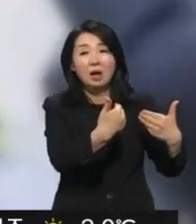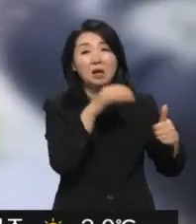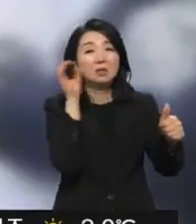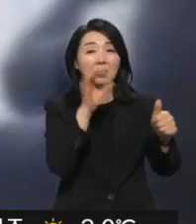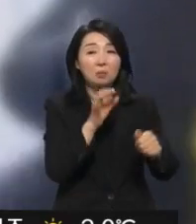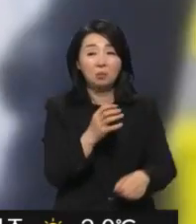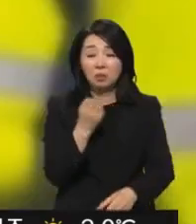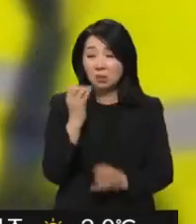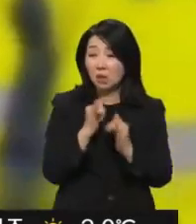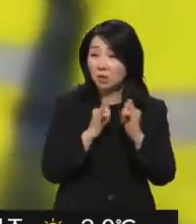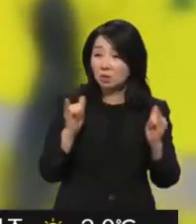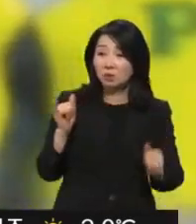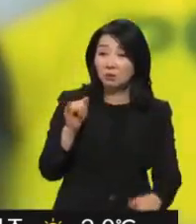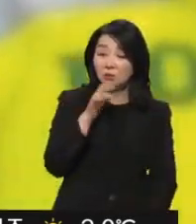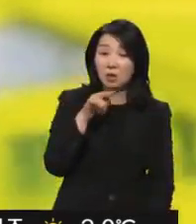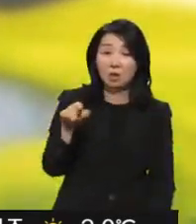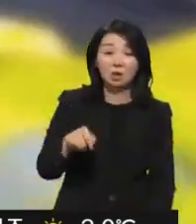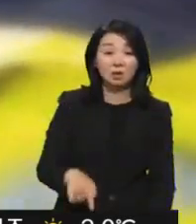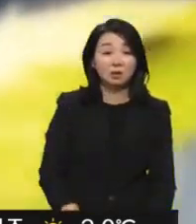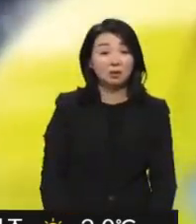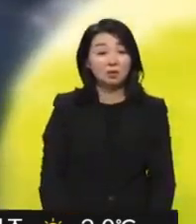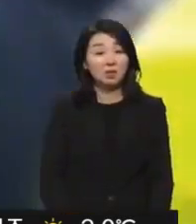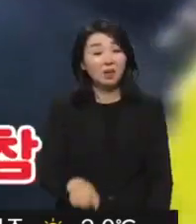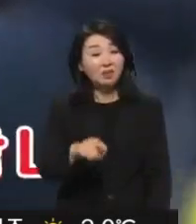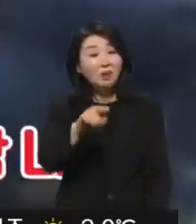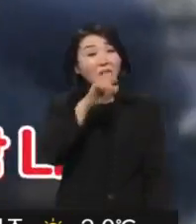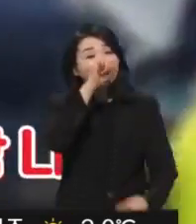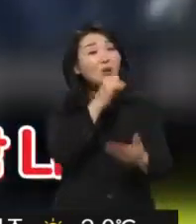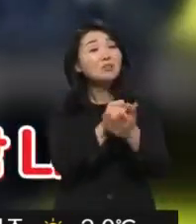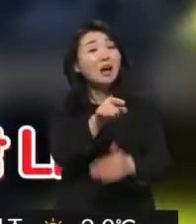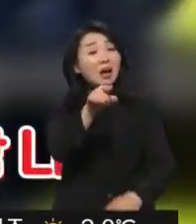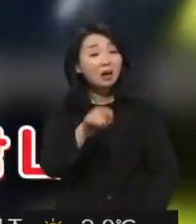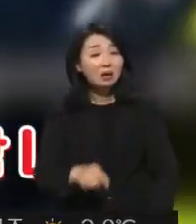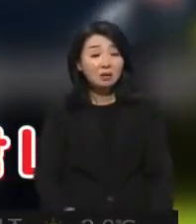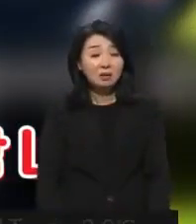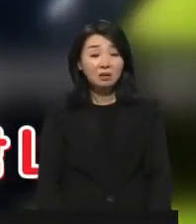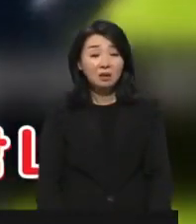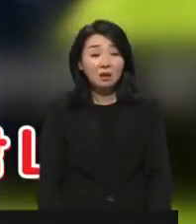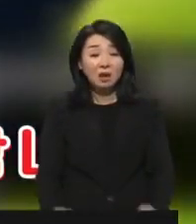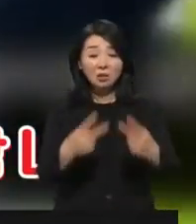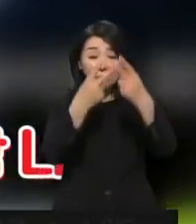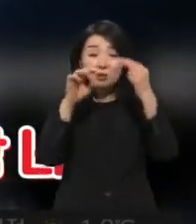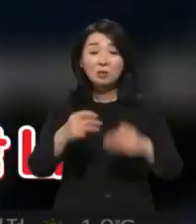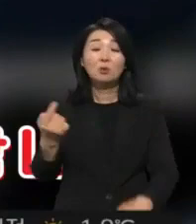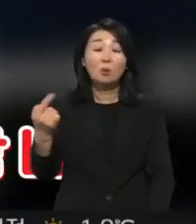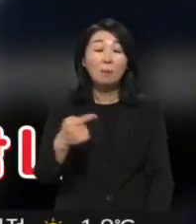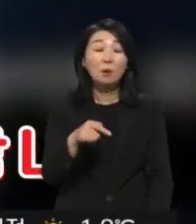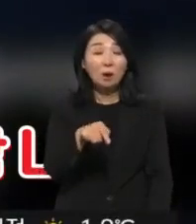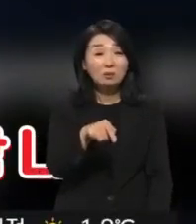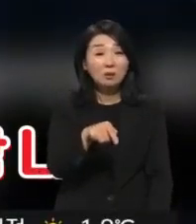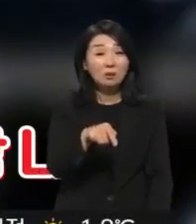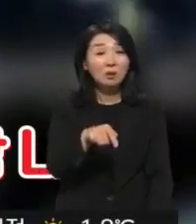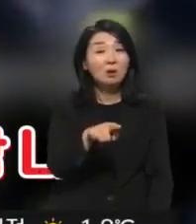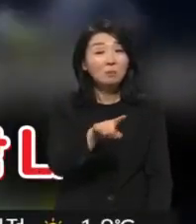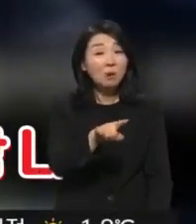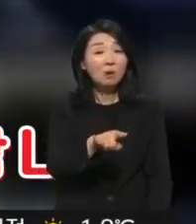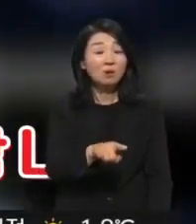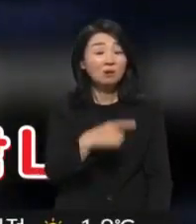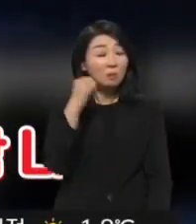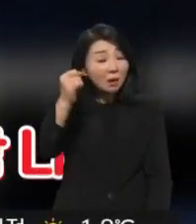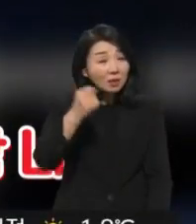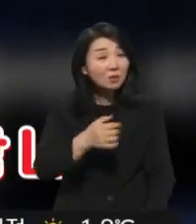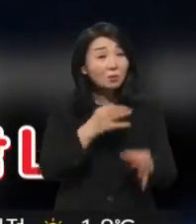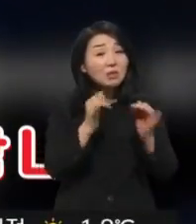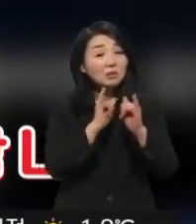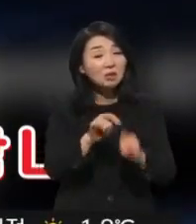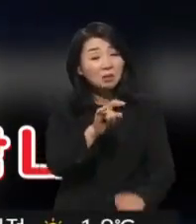이상한 사람입니다. 이상한 사람. 너는 경찰이니? 예. 아니, 분향소 앞에 와가지고. 아니, 너 분향소 앞에 와서. 분향소 앞에 와서 하이팅